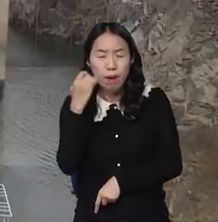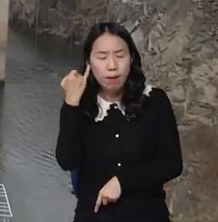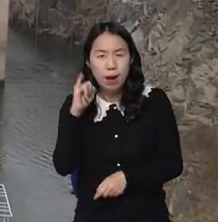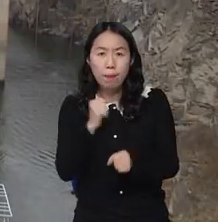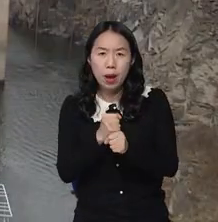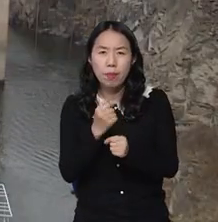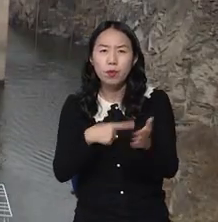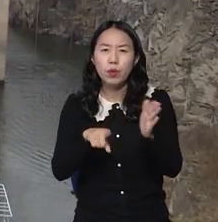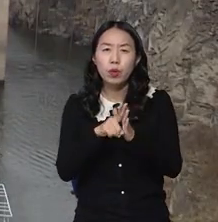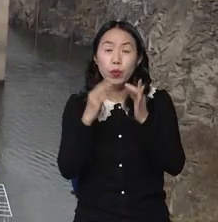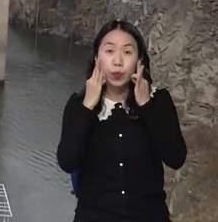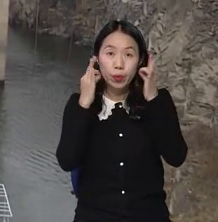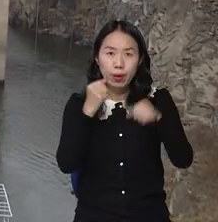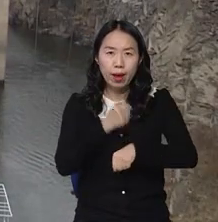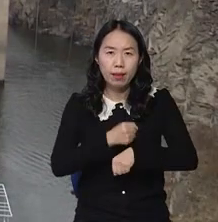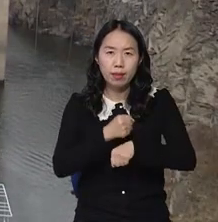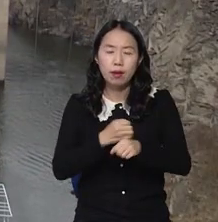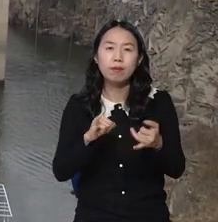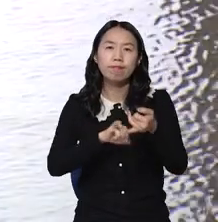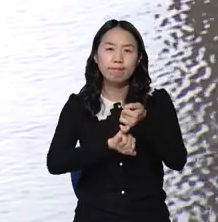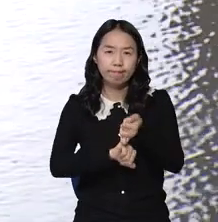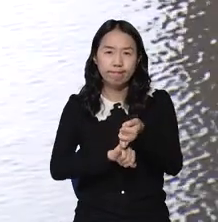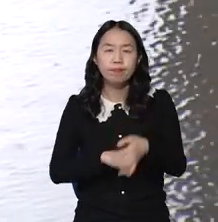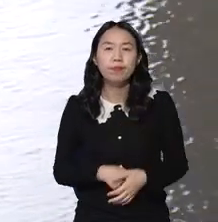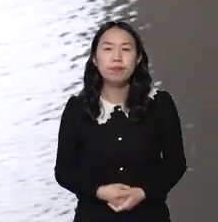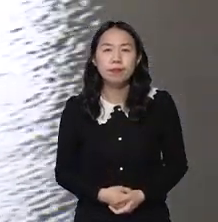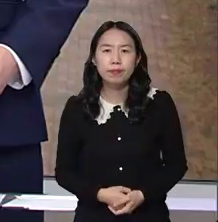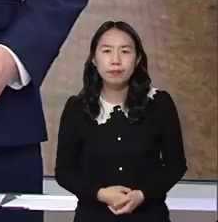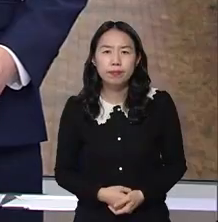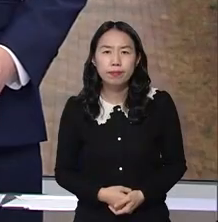적극적인 노력을 기울이겠다고 강조했습니다.